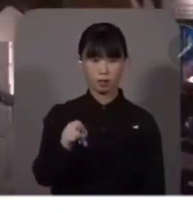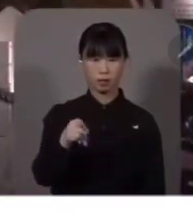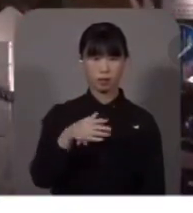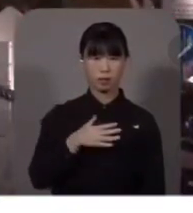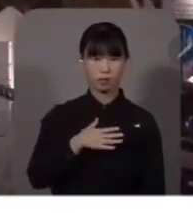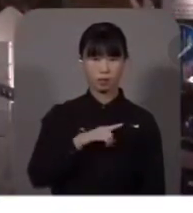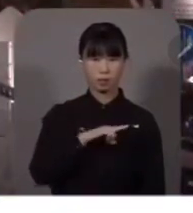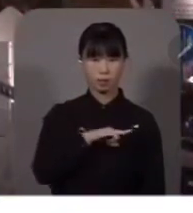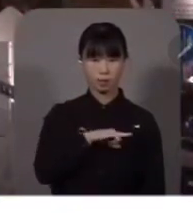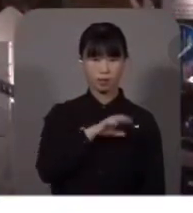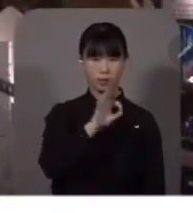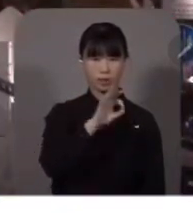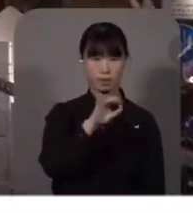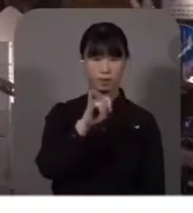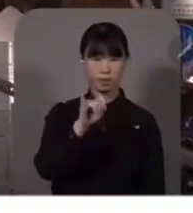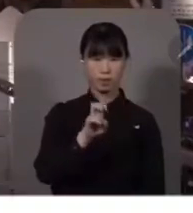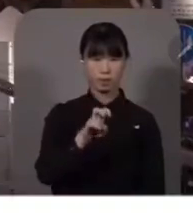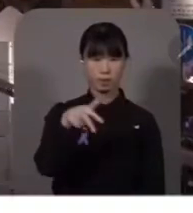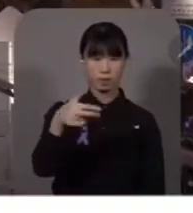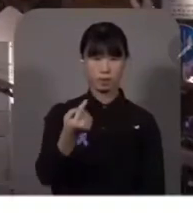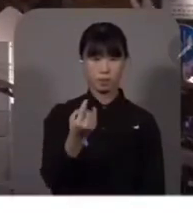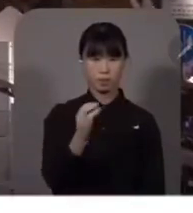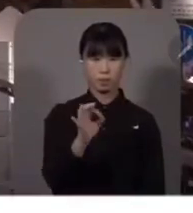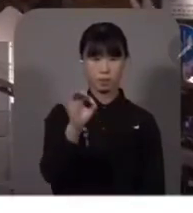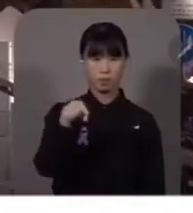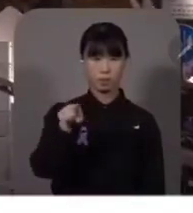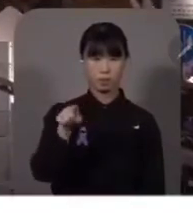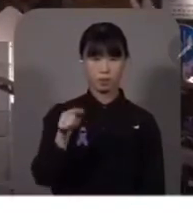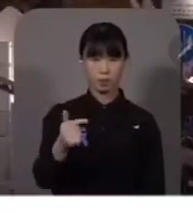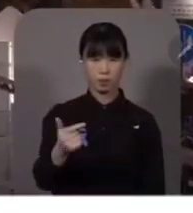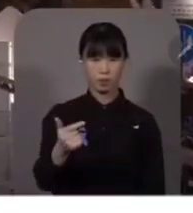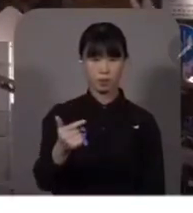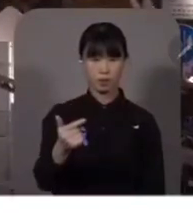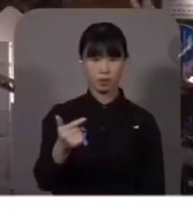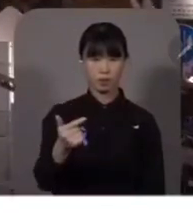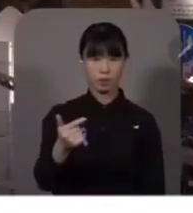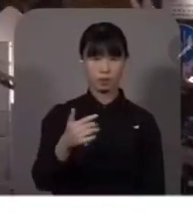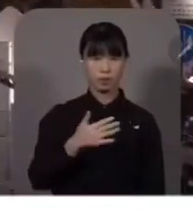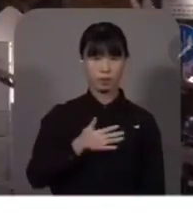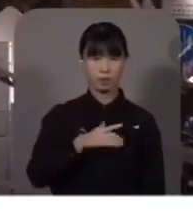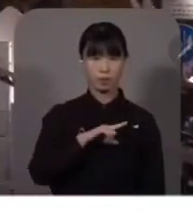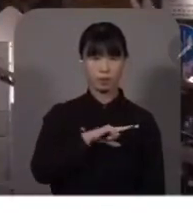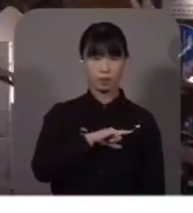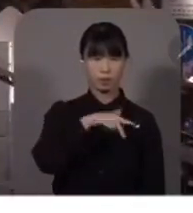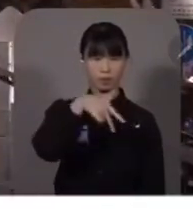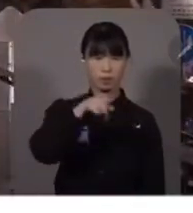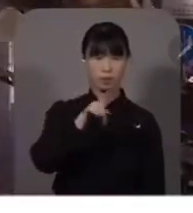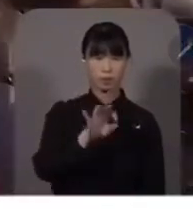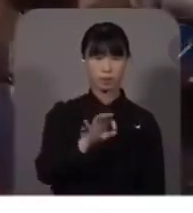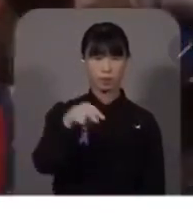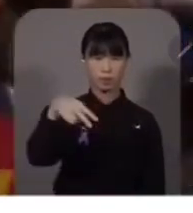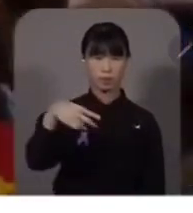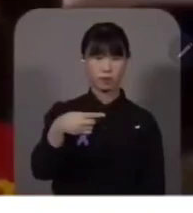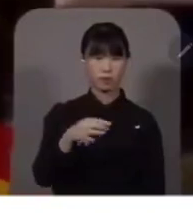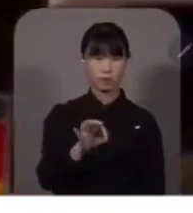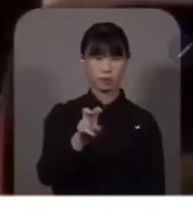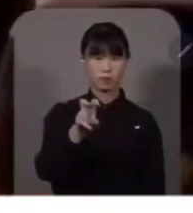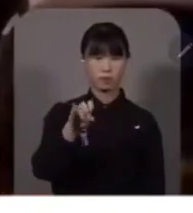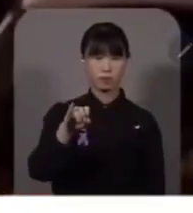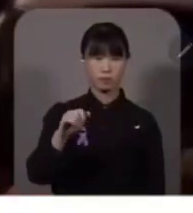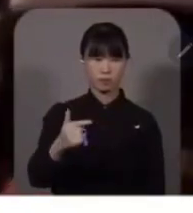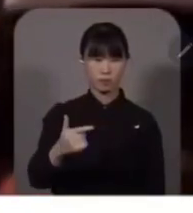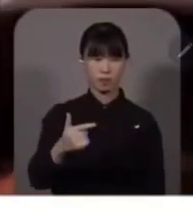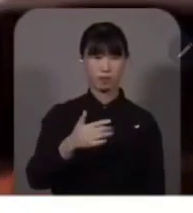내 이름은 임종원. 내 이름은 장승민.